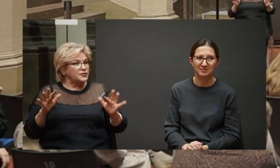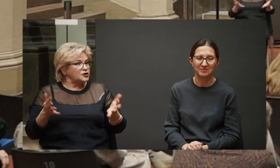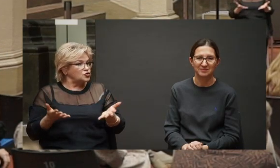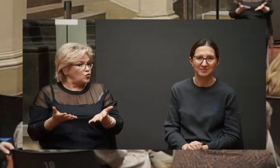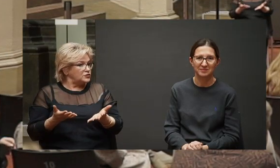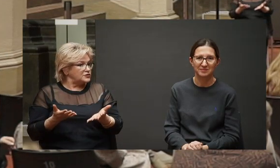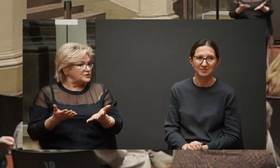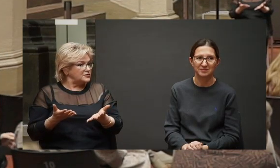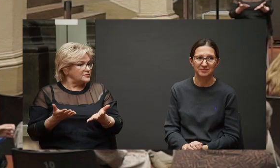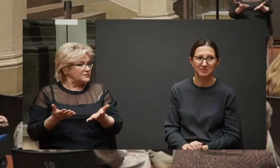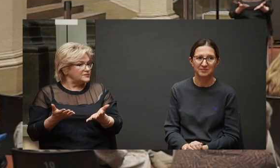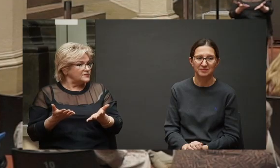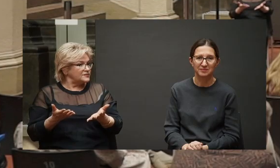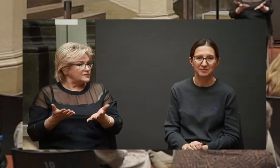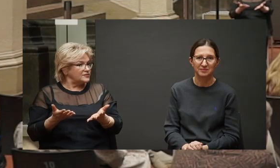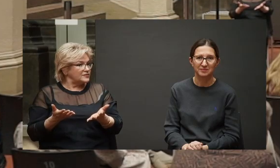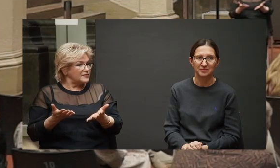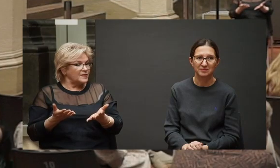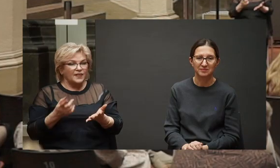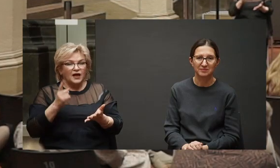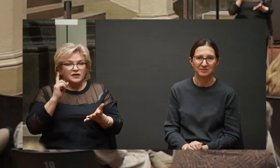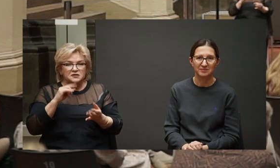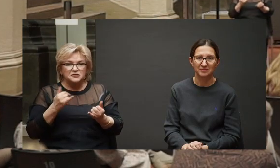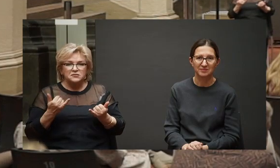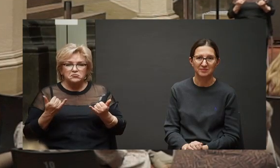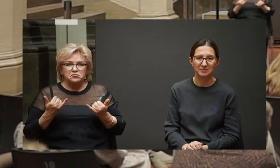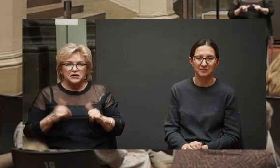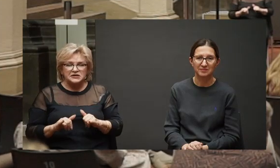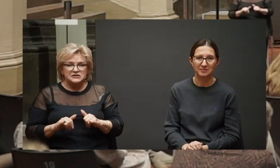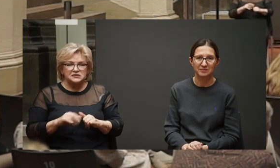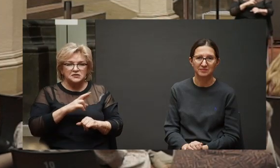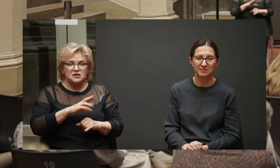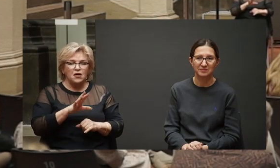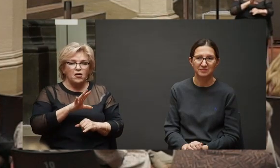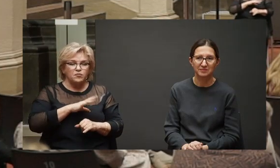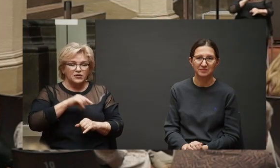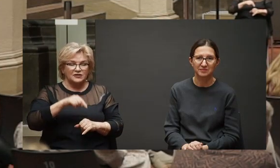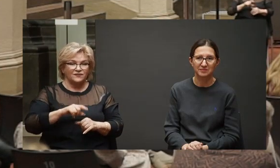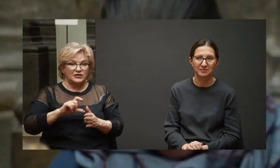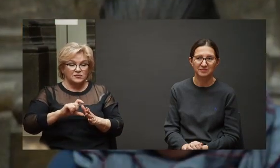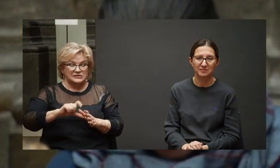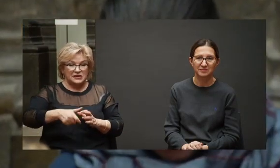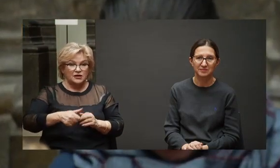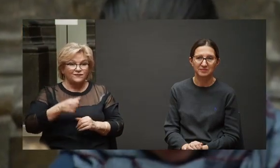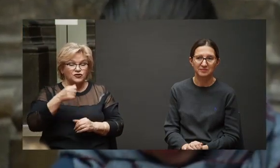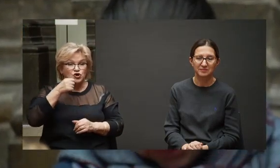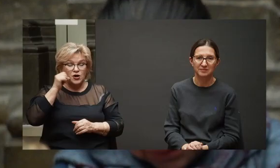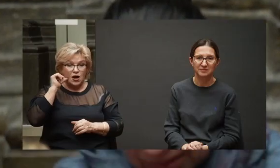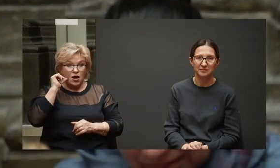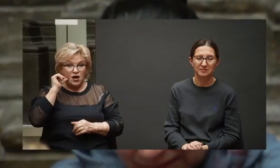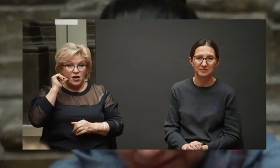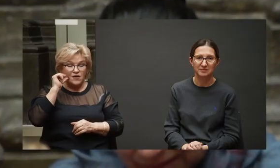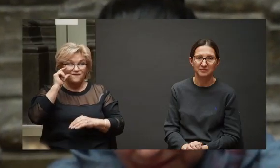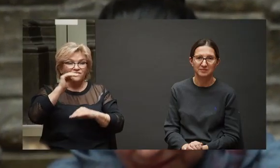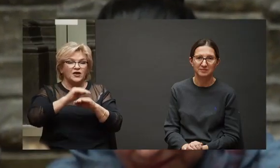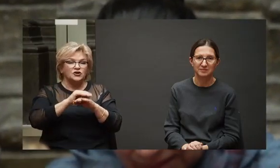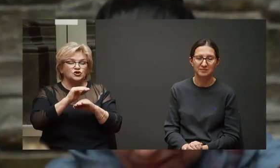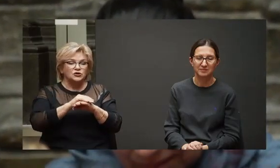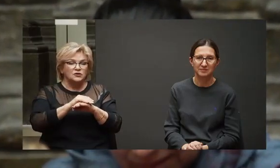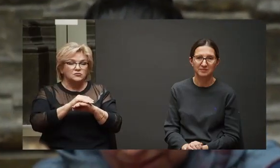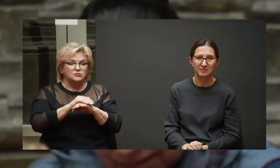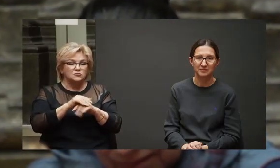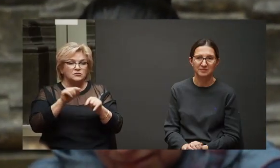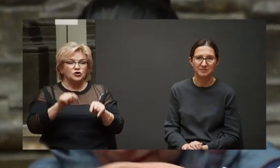происходит? И знаете, поразительно, вот я был в этом зале вчера вечером.